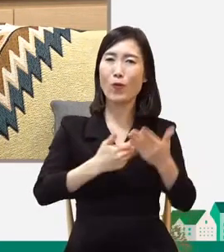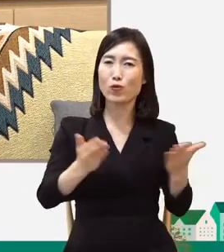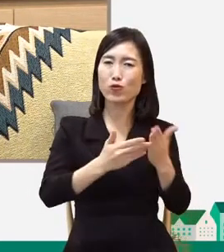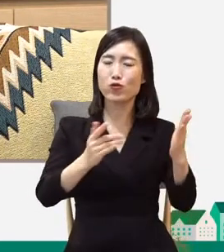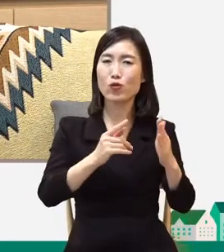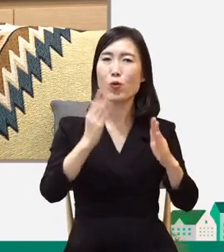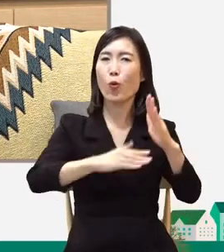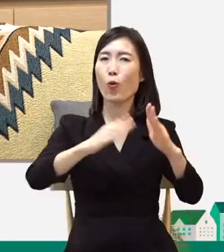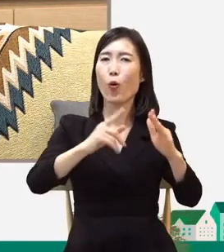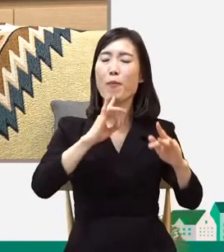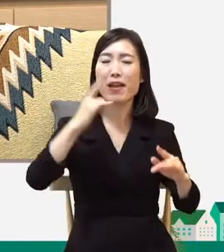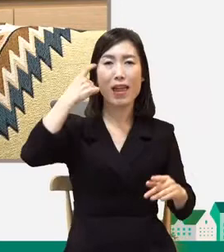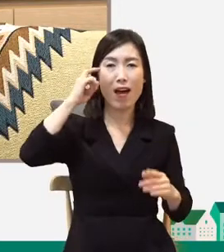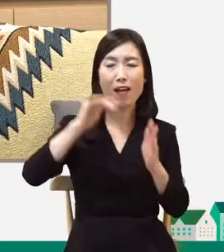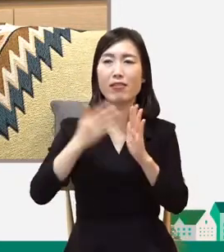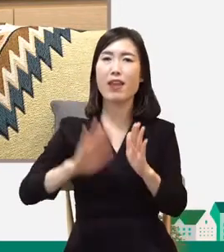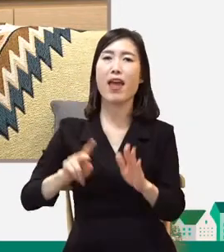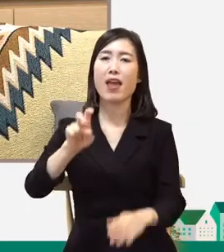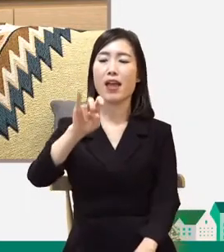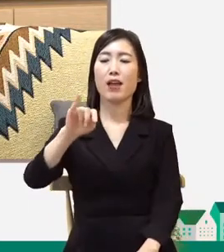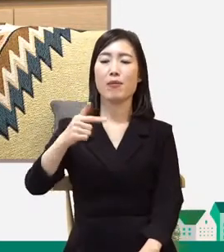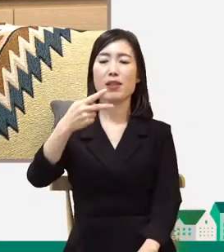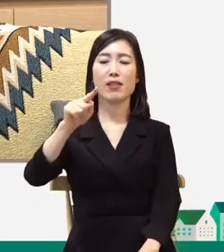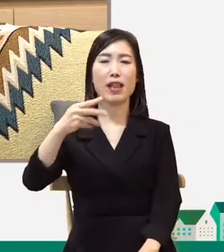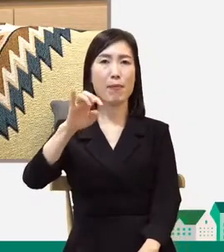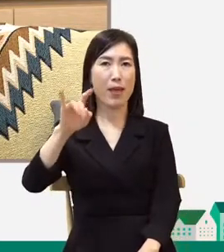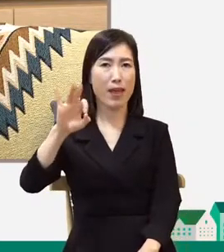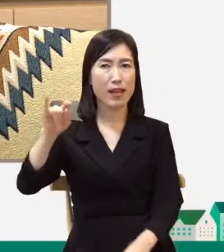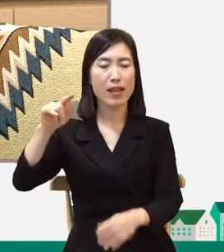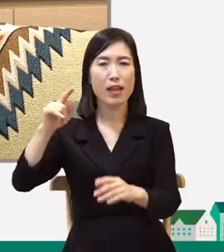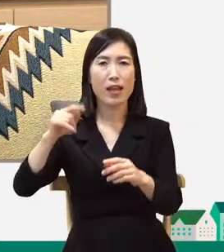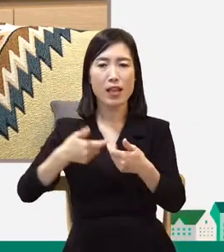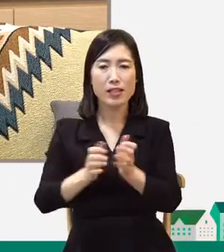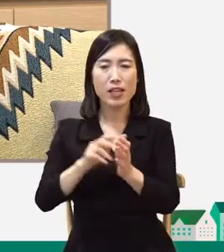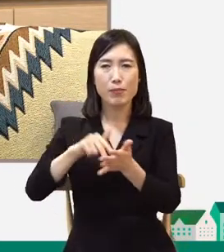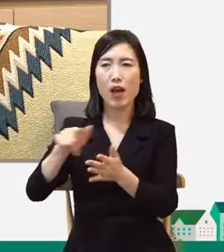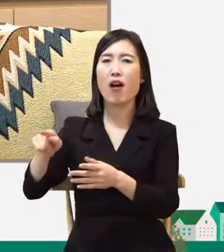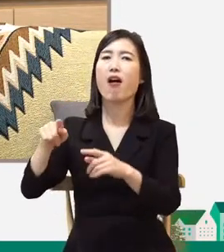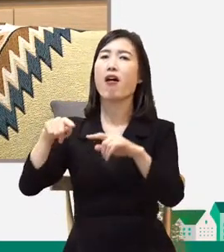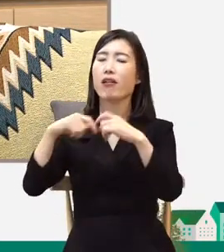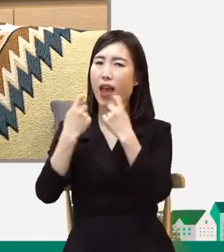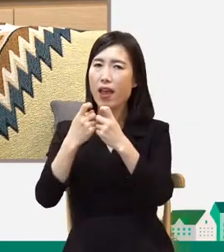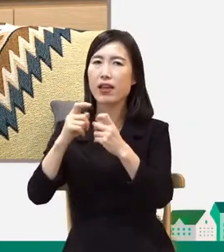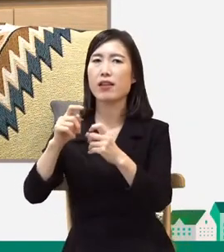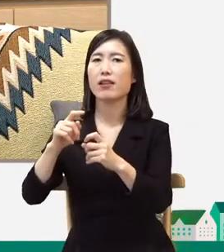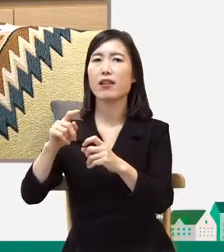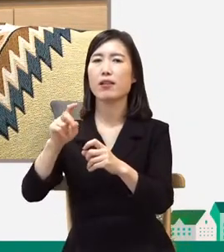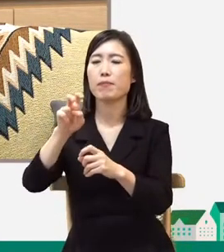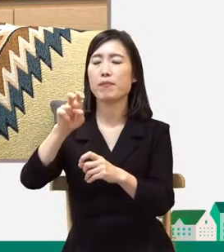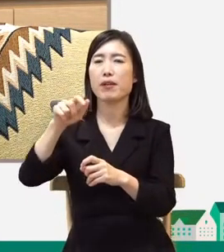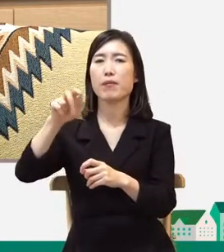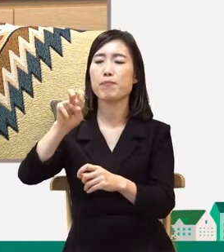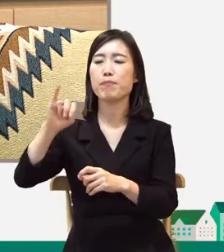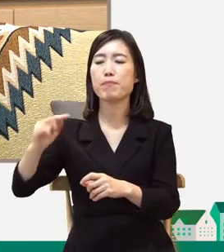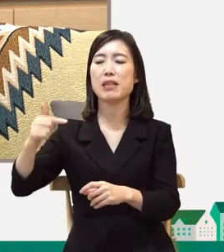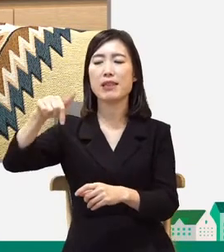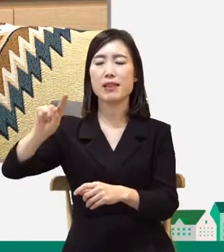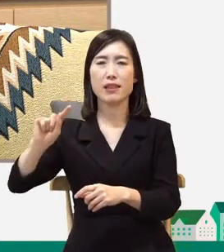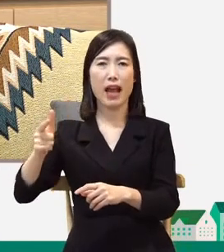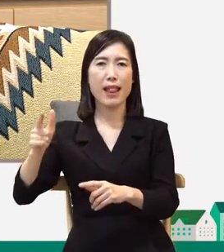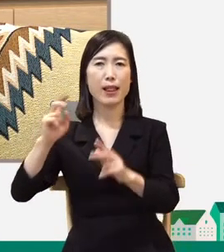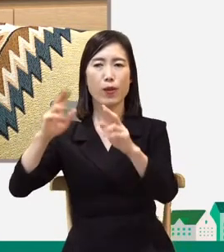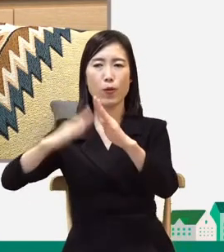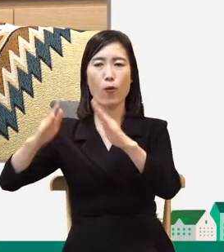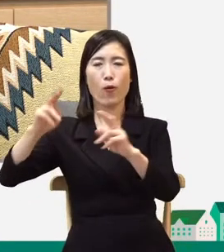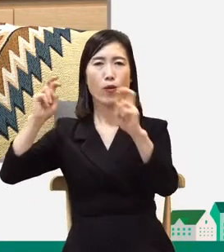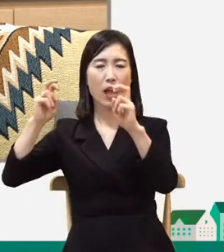민달팽이에서 추구하는 그리고 지금 해보고 있는 주택은 민간주택이었다는 측면에서 우리가 새로운 가능성을 보지 않았을까 그런